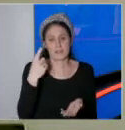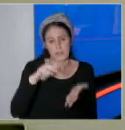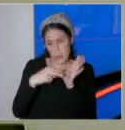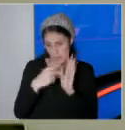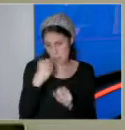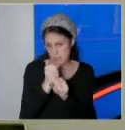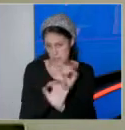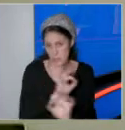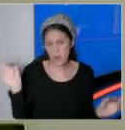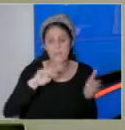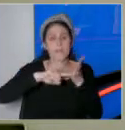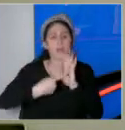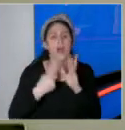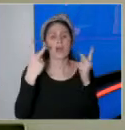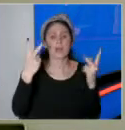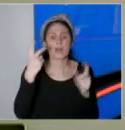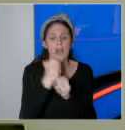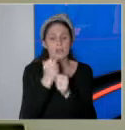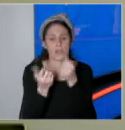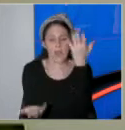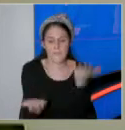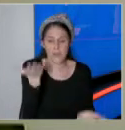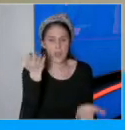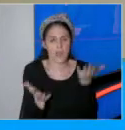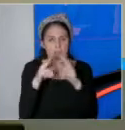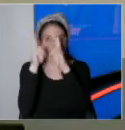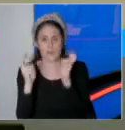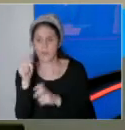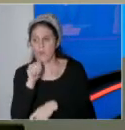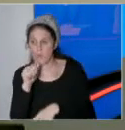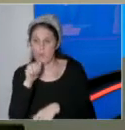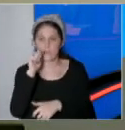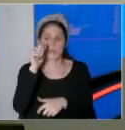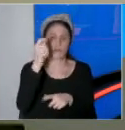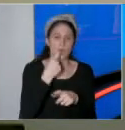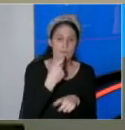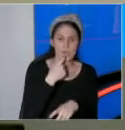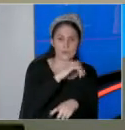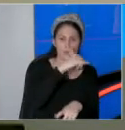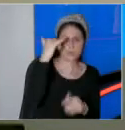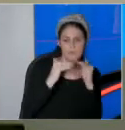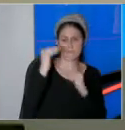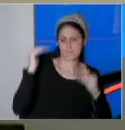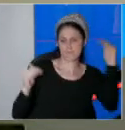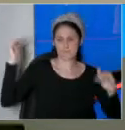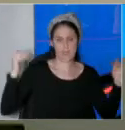אבל המטרה העיקרית שלו הייתה לעשות תבחנה בין ערים ירוקות, כתומות, צהובות. ברגע שזה לא קורה ואין שום אינסנטיב,